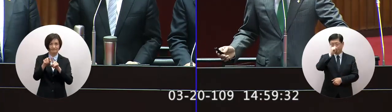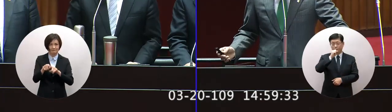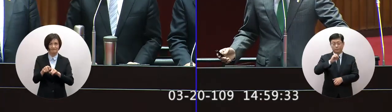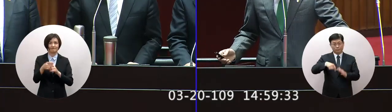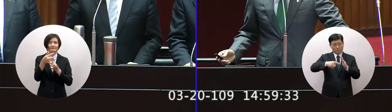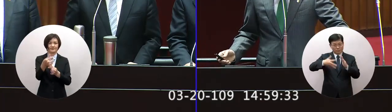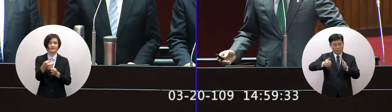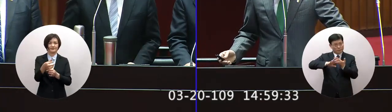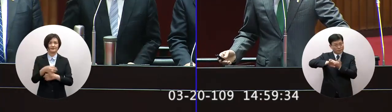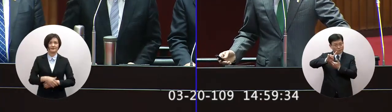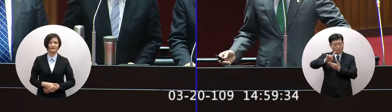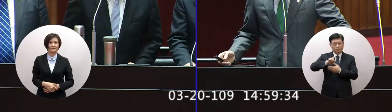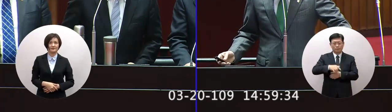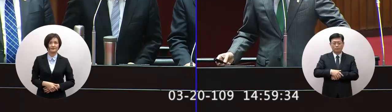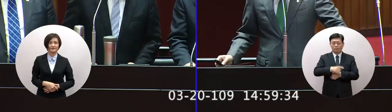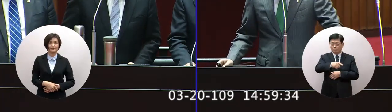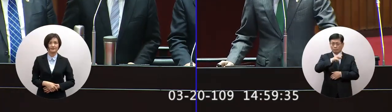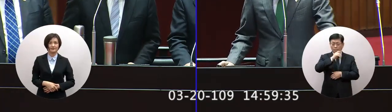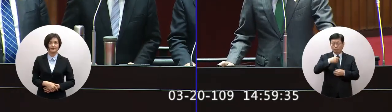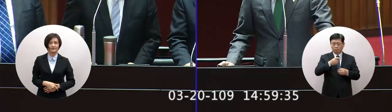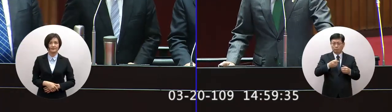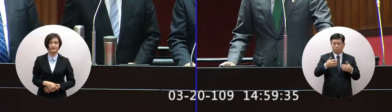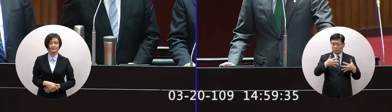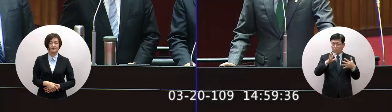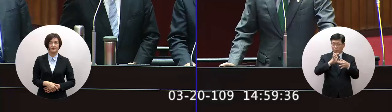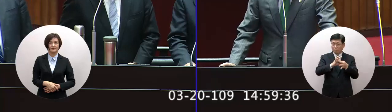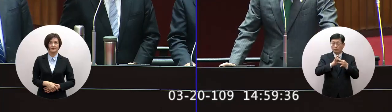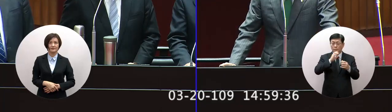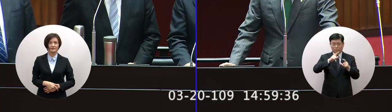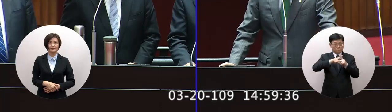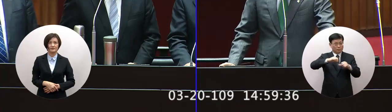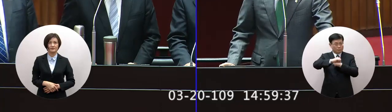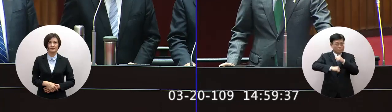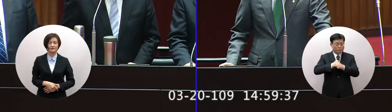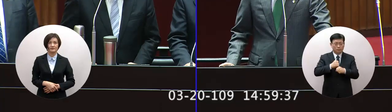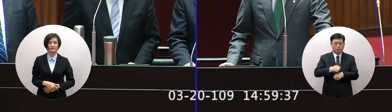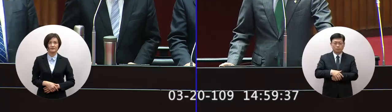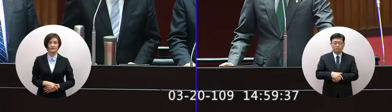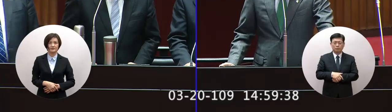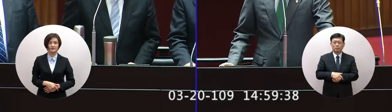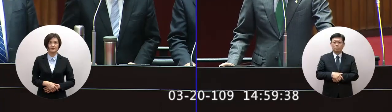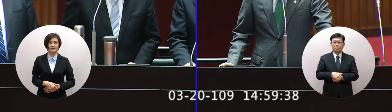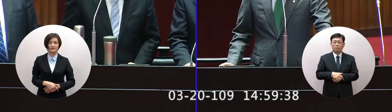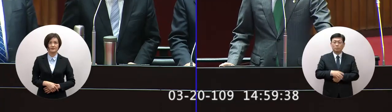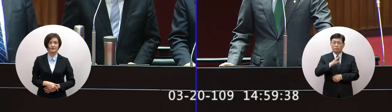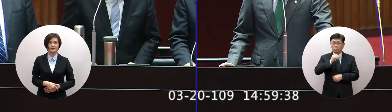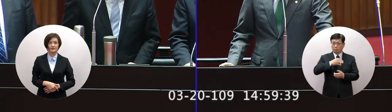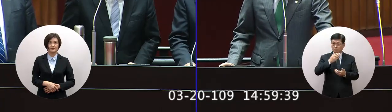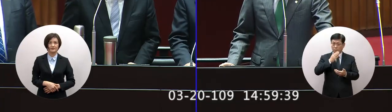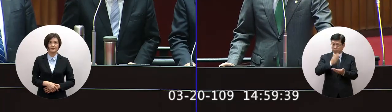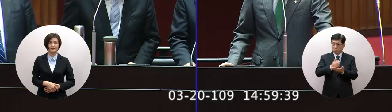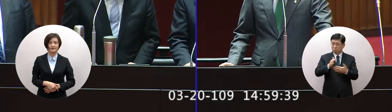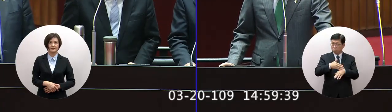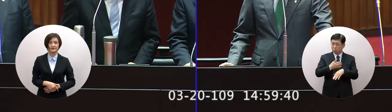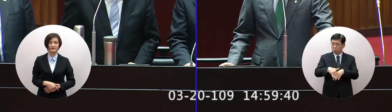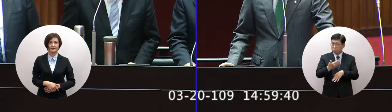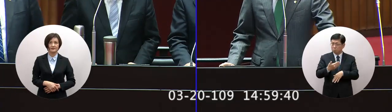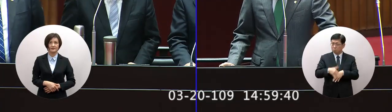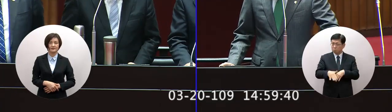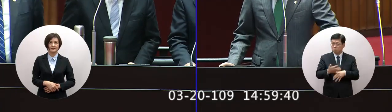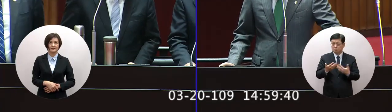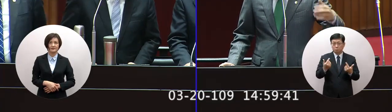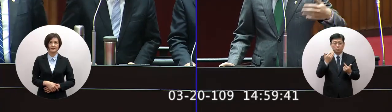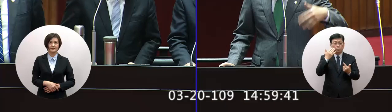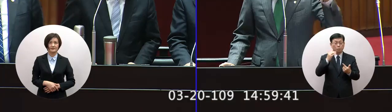好，院长，另外一个跟这个群聚有关，就是目前大型活动进不进？我先问几个关键哈。